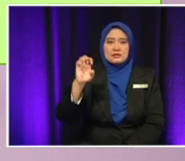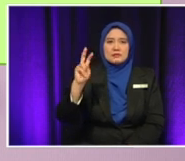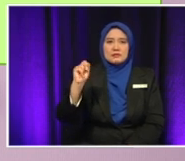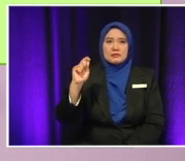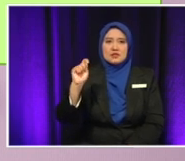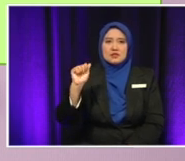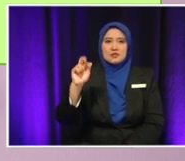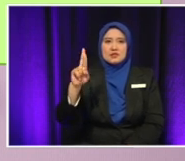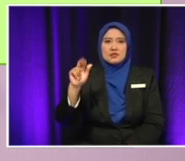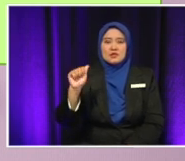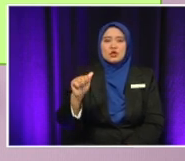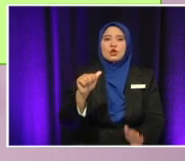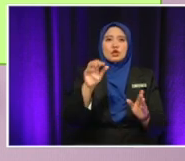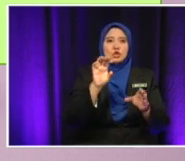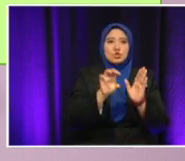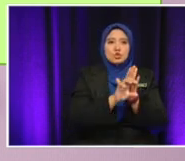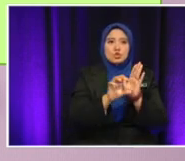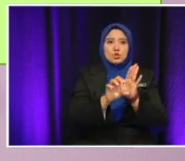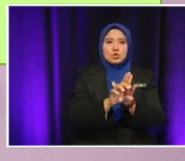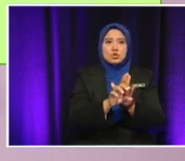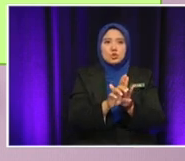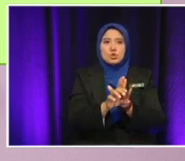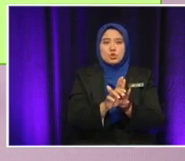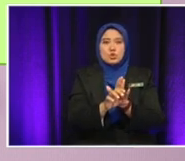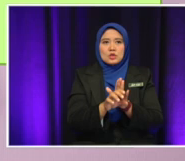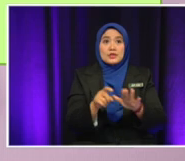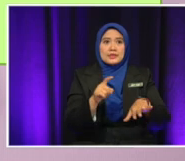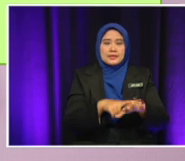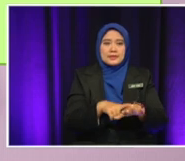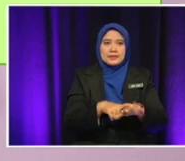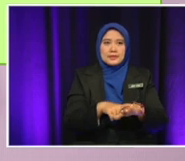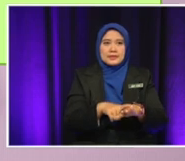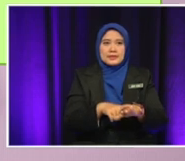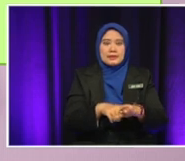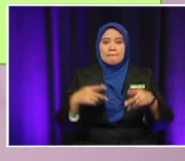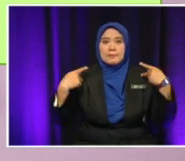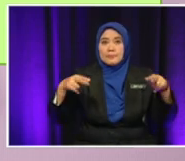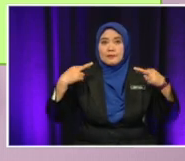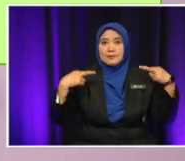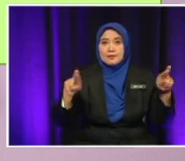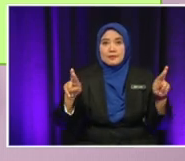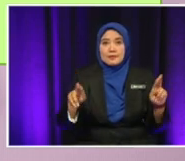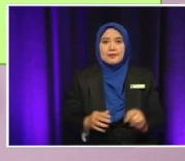kita adegan contohnya di mall kompleks